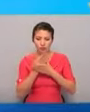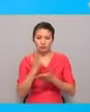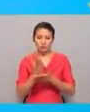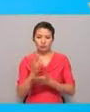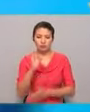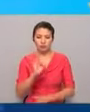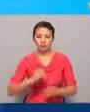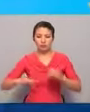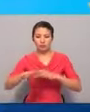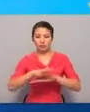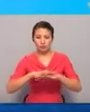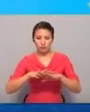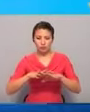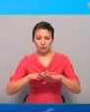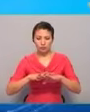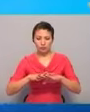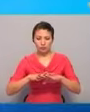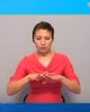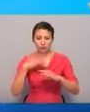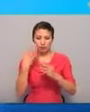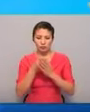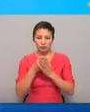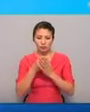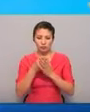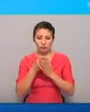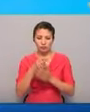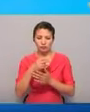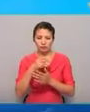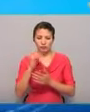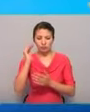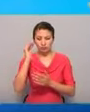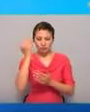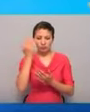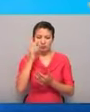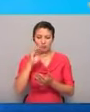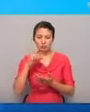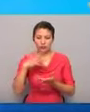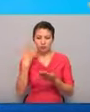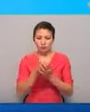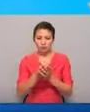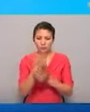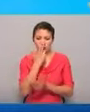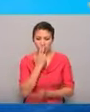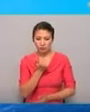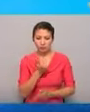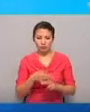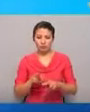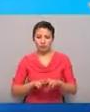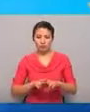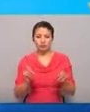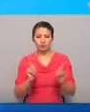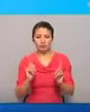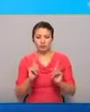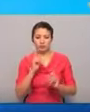бірақ халықтың біраз бөлігі жатыр патерналистік психологияға. Пиғылға беріліп қалды. Қит етсе жаңа ойбай деп